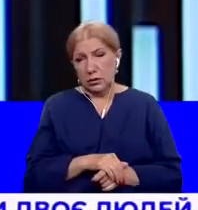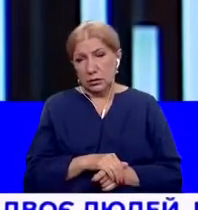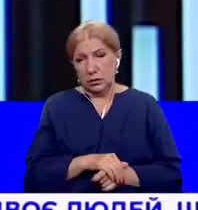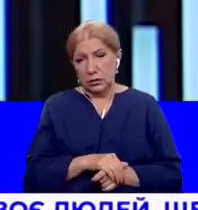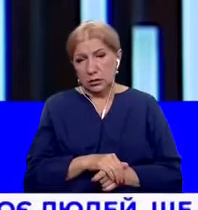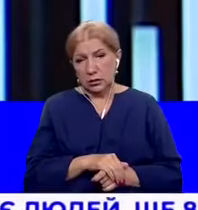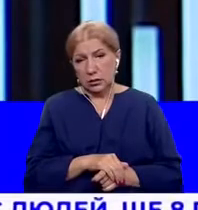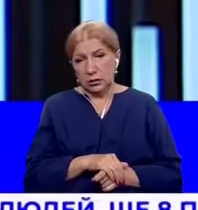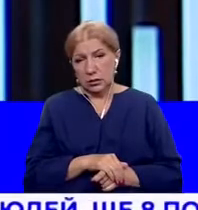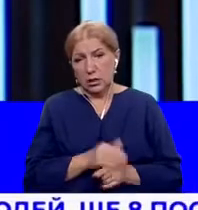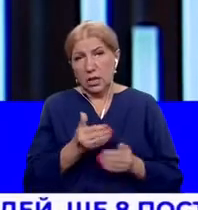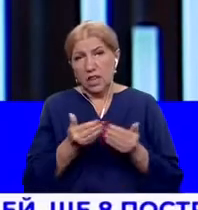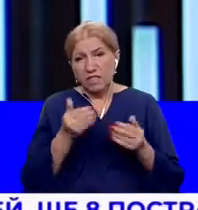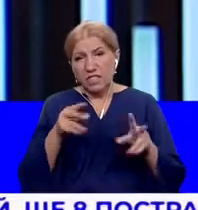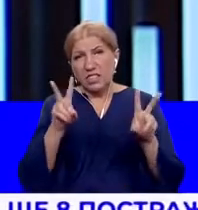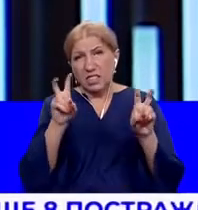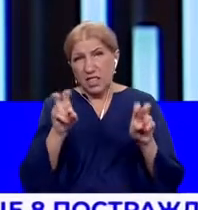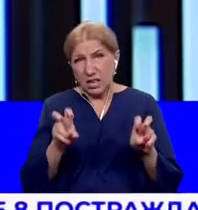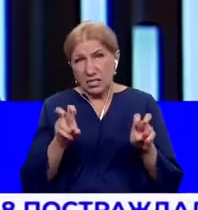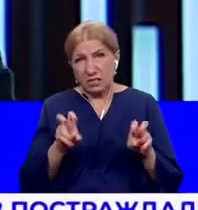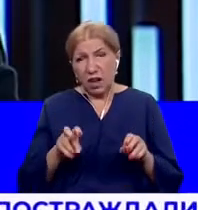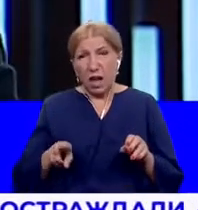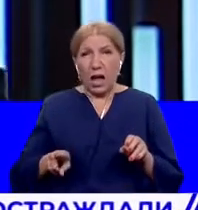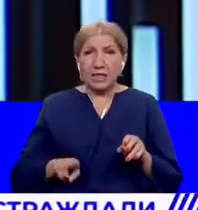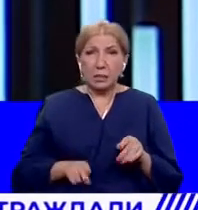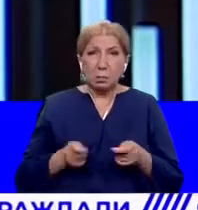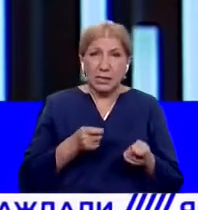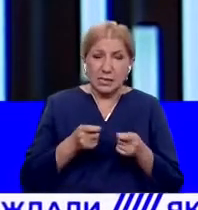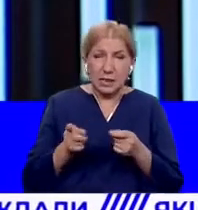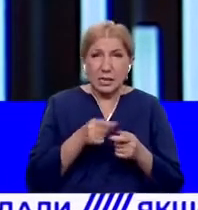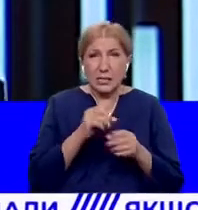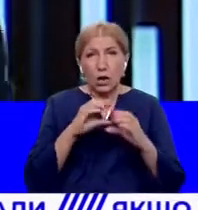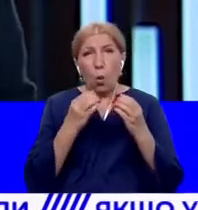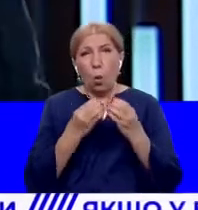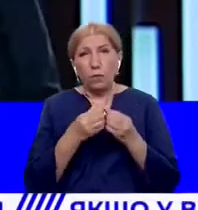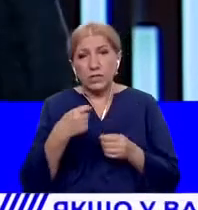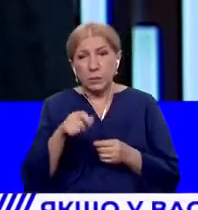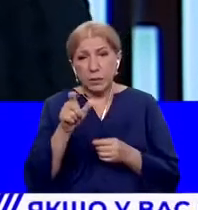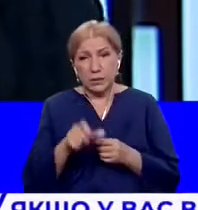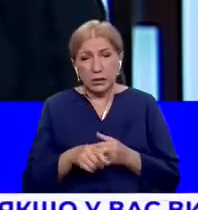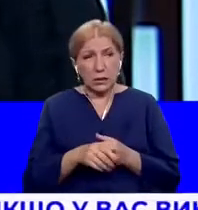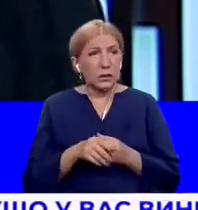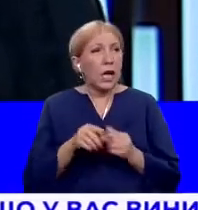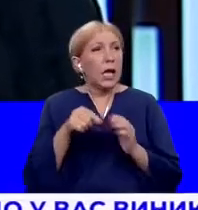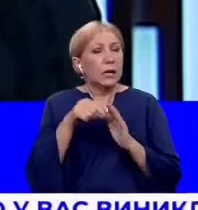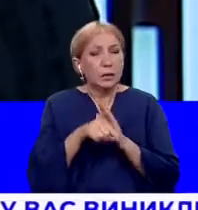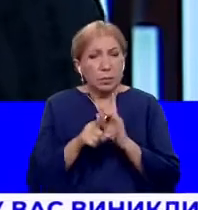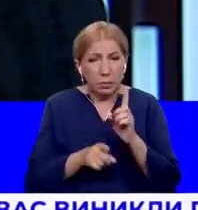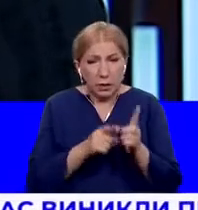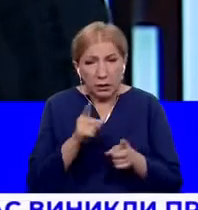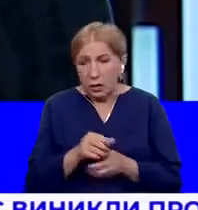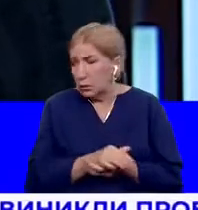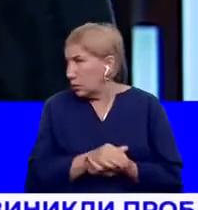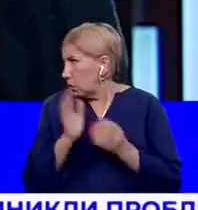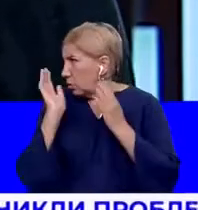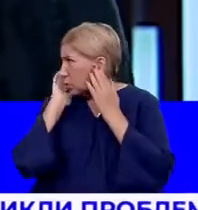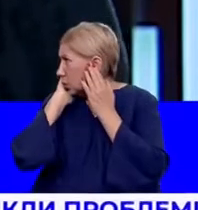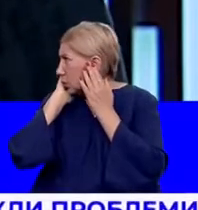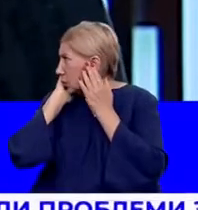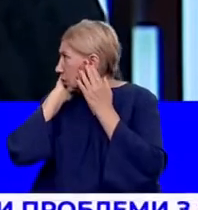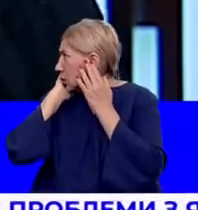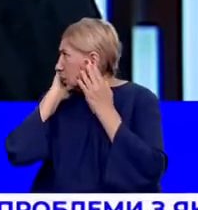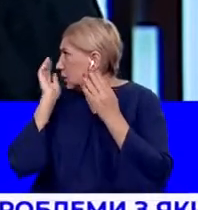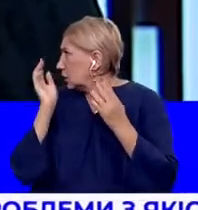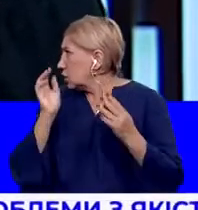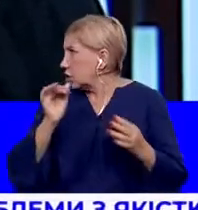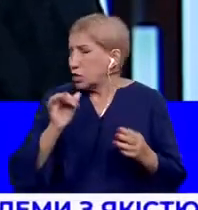президента від назви тут суть абсолютно не змінюється, да, того, що цим займатися професійні дипломати. Ну, як на